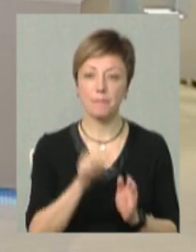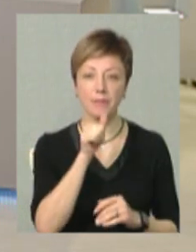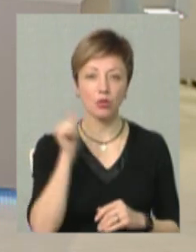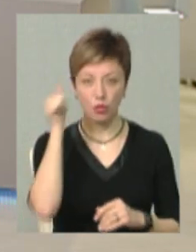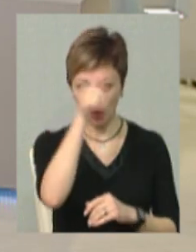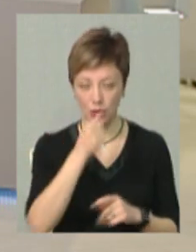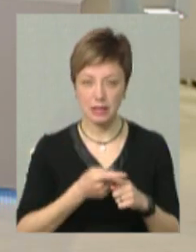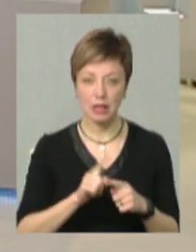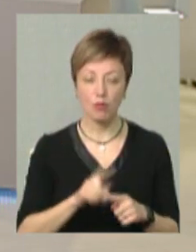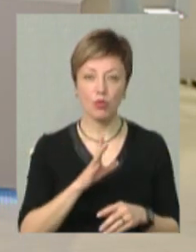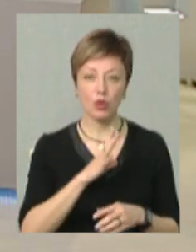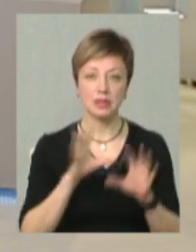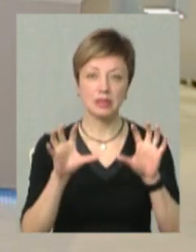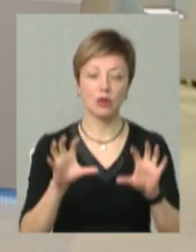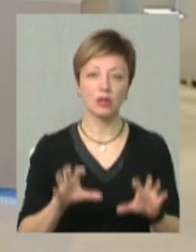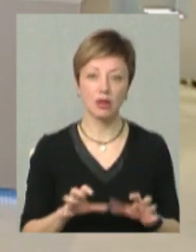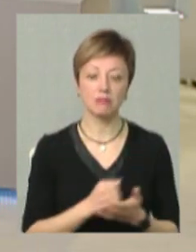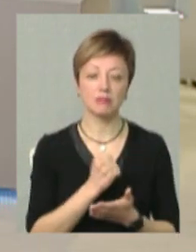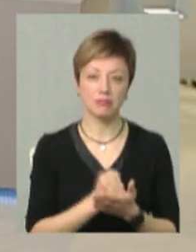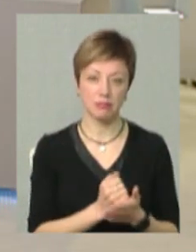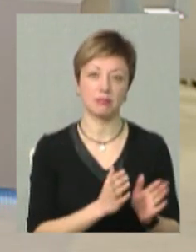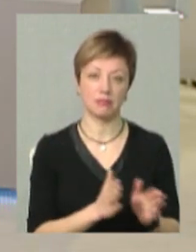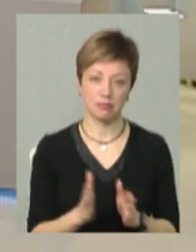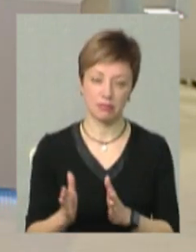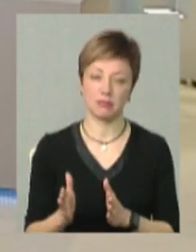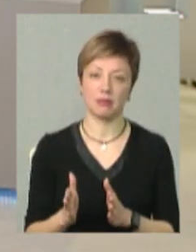минулому році це вже було законодавцем врегульовано.